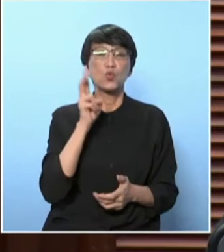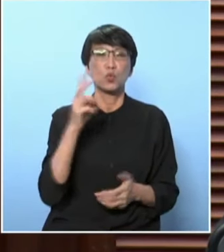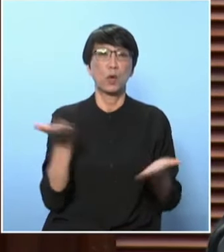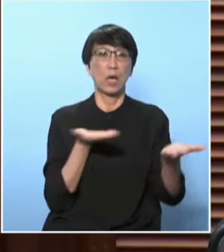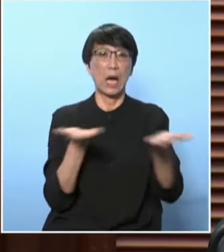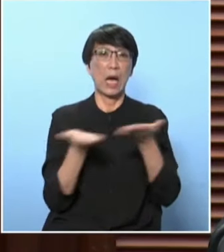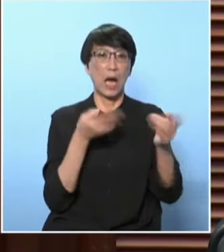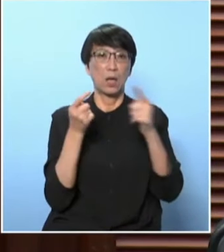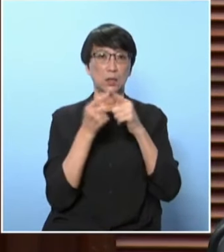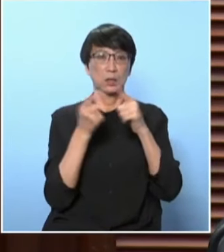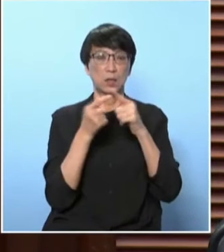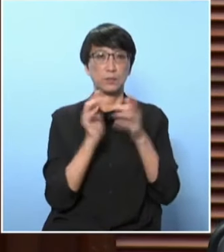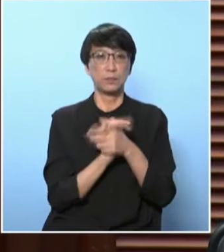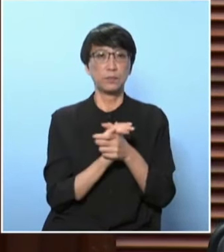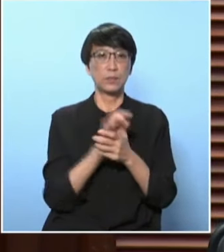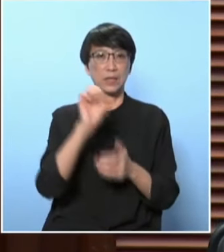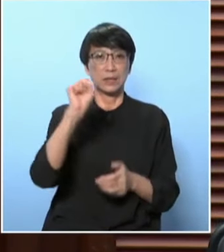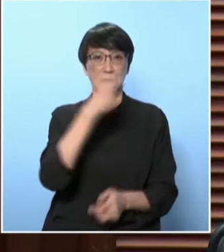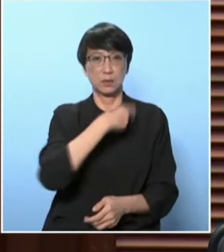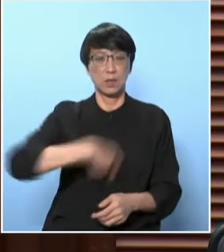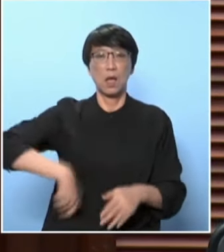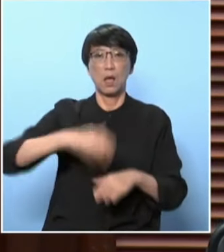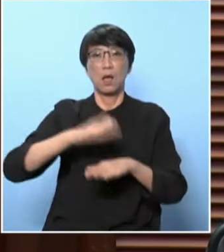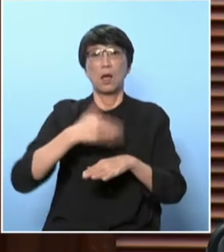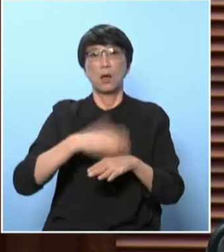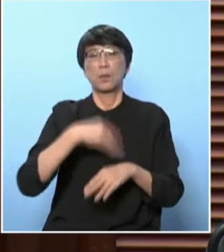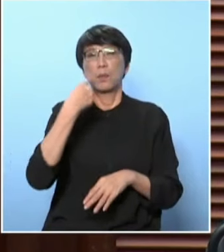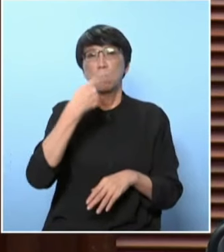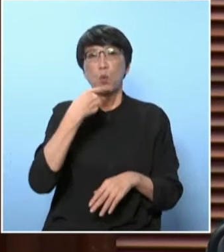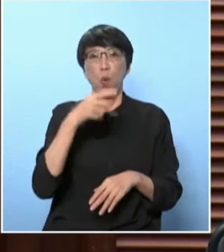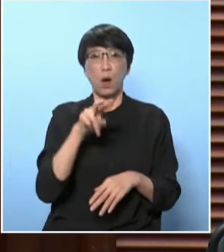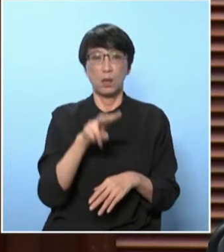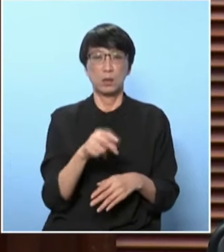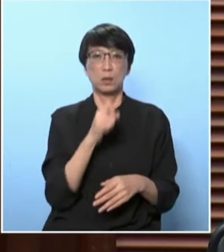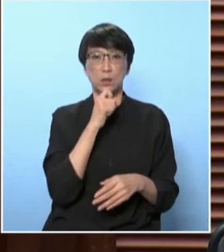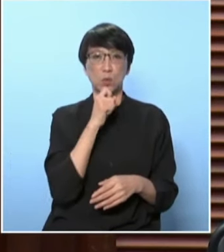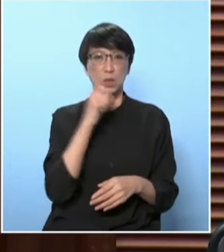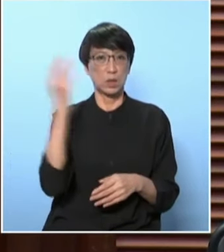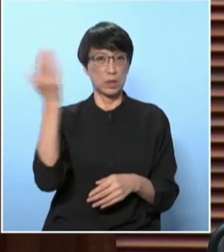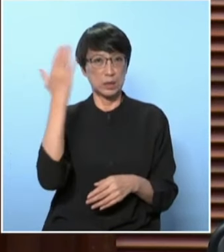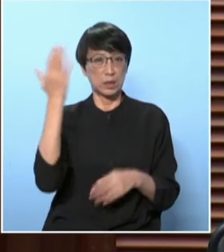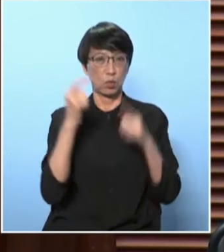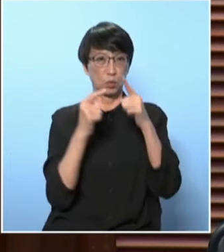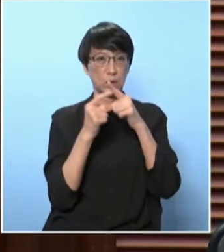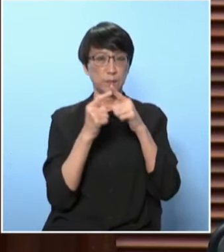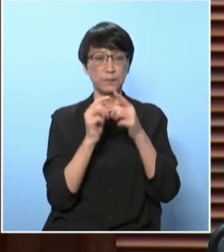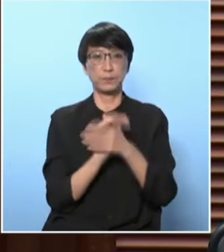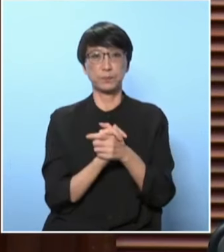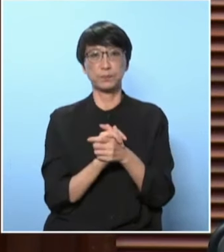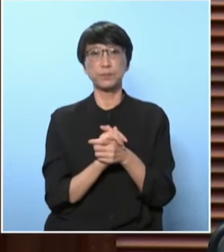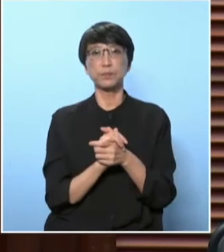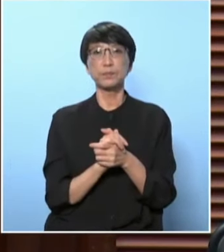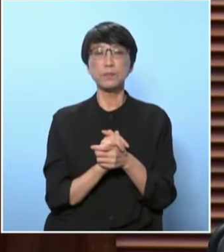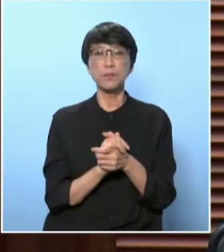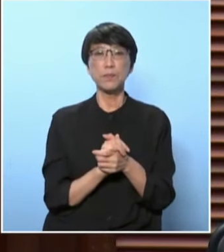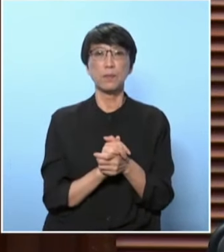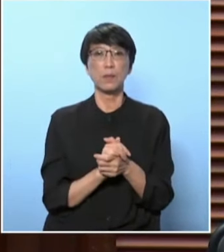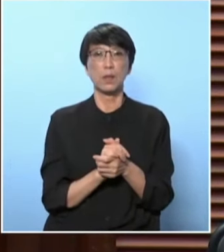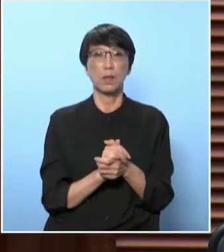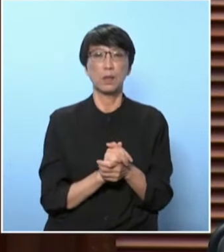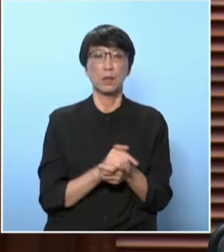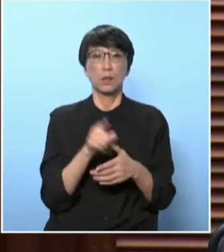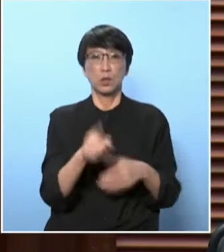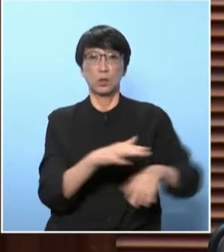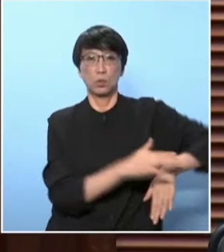客方面咧，邵議員你頭先提到嘅話啲有啲旅客即係我哋而家進一步嘅係唔